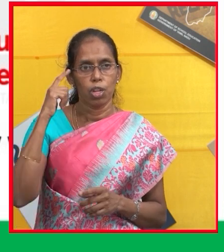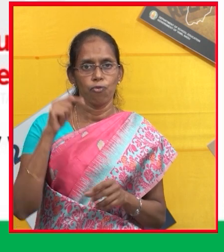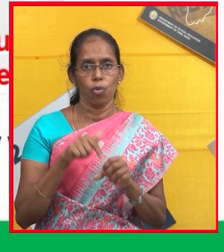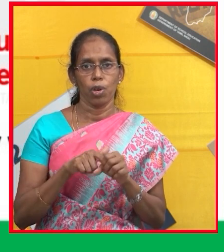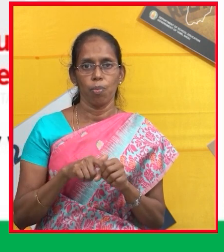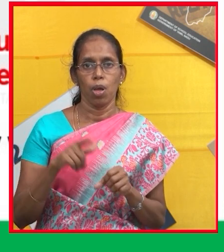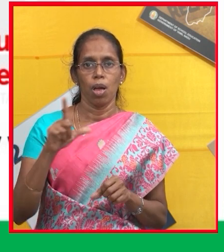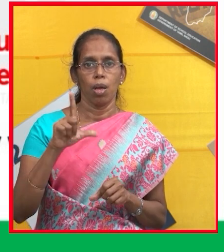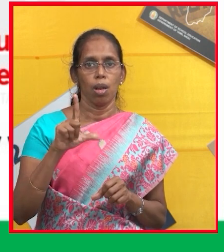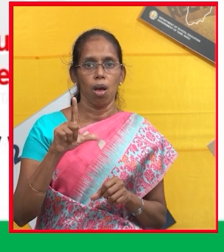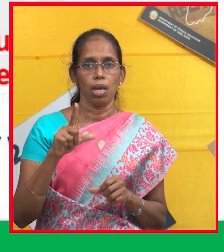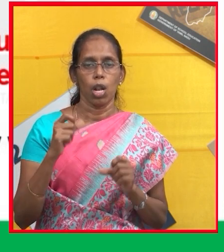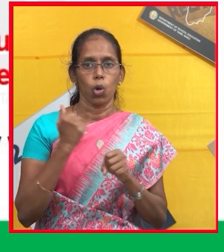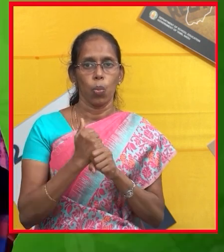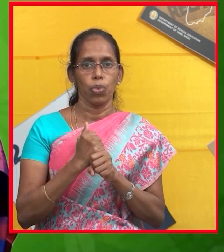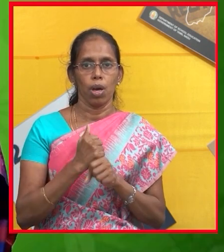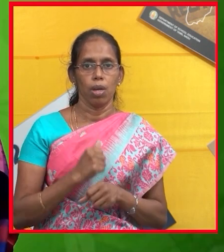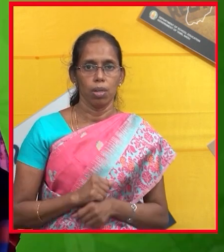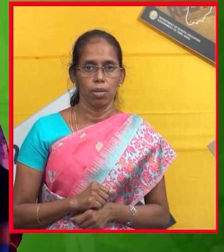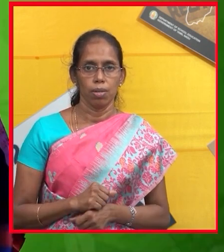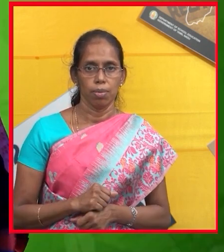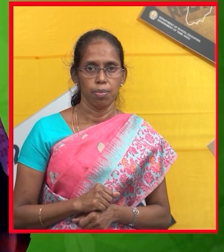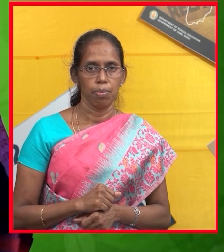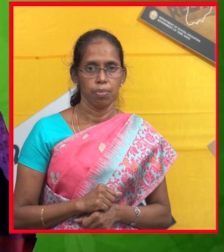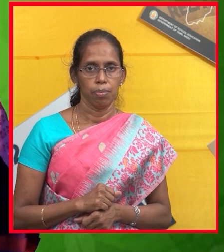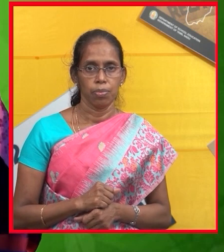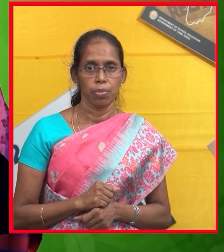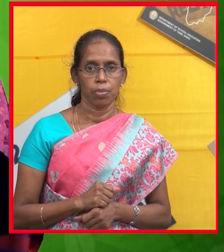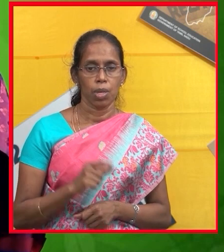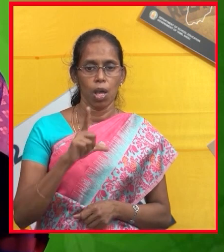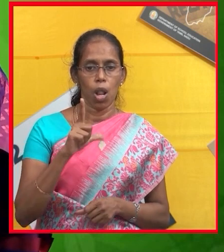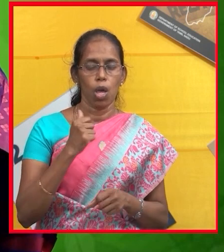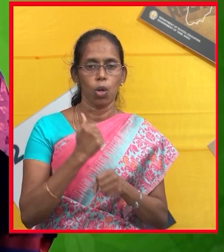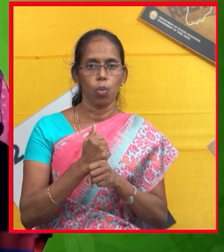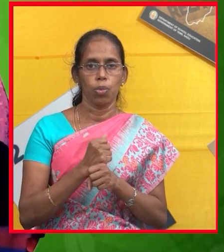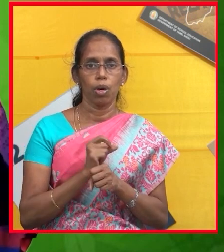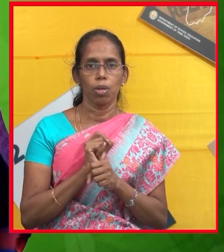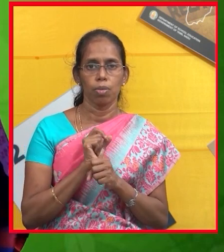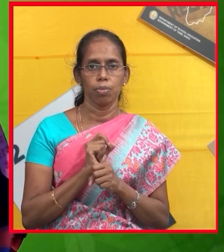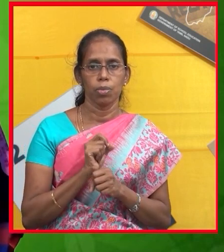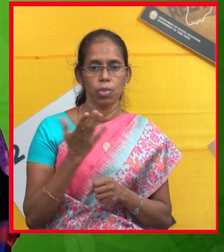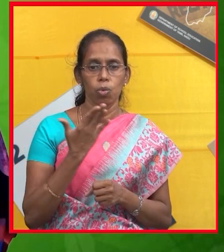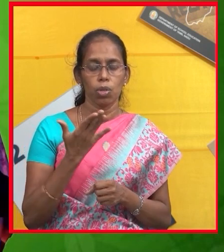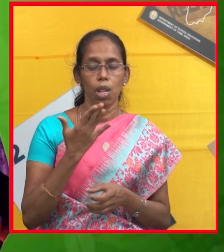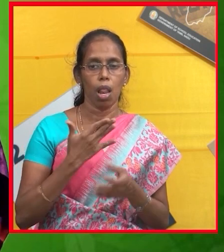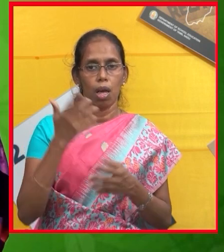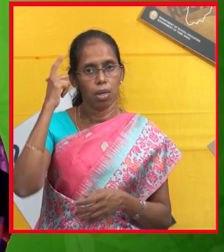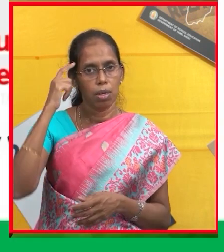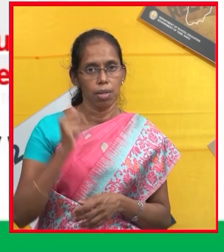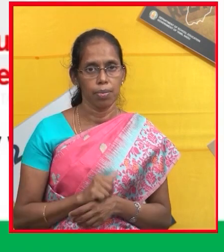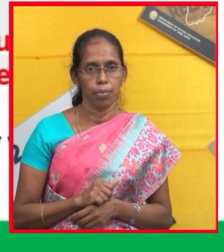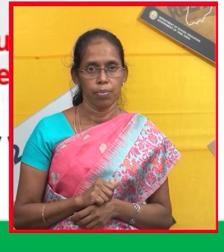Lieutenant Payal Gupta's reply? இப்போ பாயல் குப்தா இதுலேருந்து ஒரு கொஸ்டின் பார்த்துருவோம். என்ன சொல்கிறாங்க, என்ன தெரிஞ்சுக்க வேண்டிய விஷயம் அதுலேருந்து